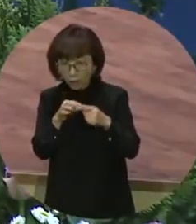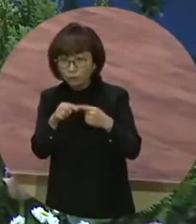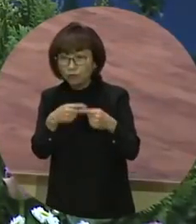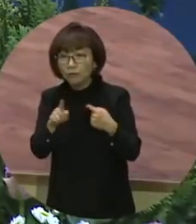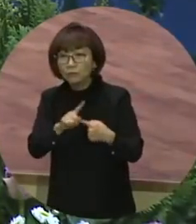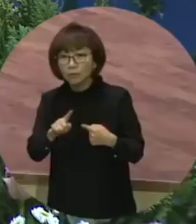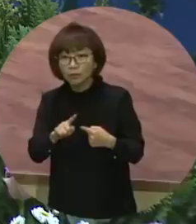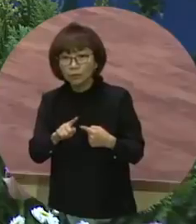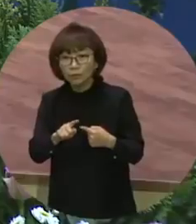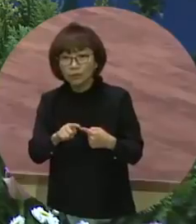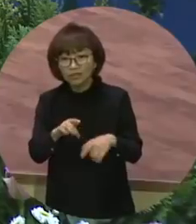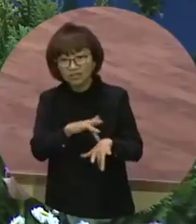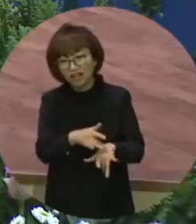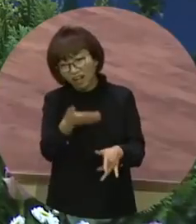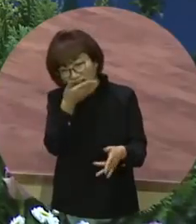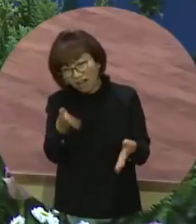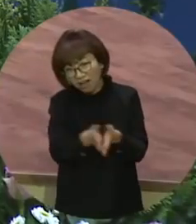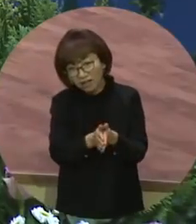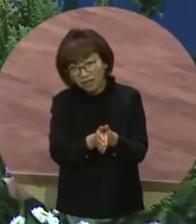해?